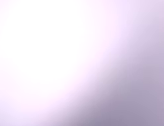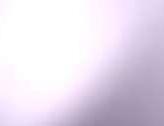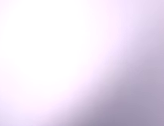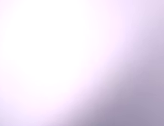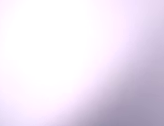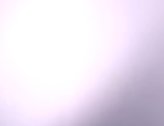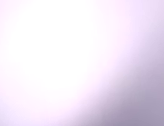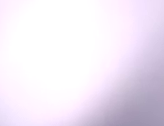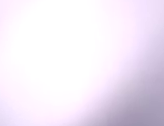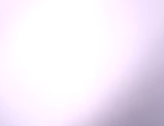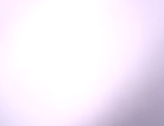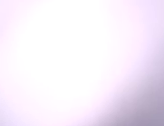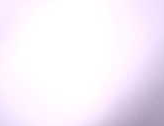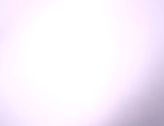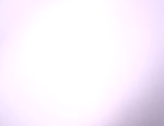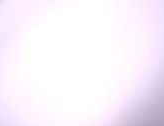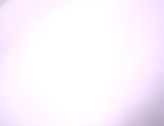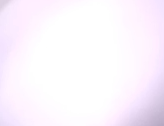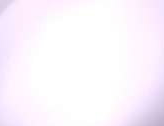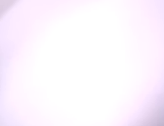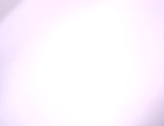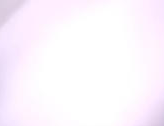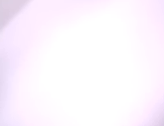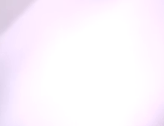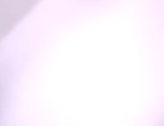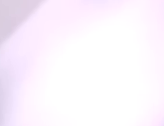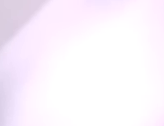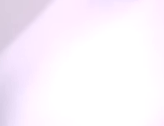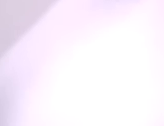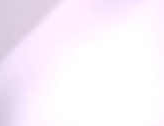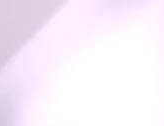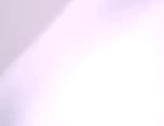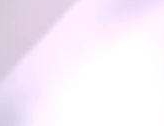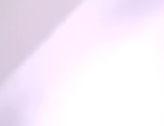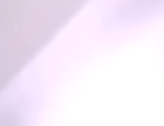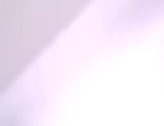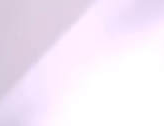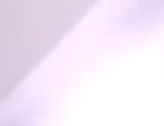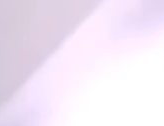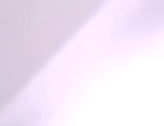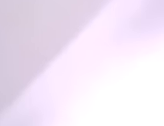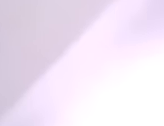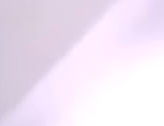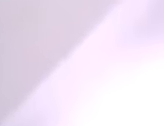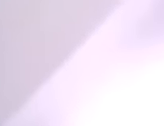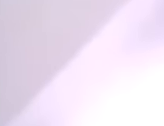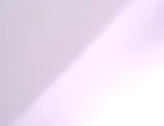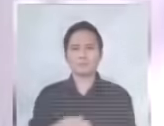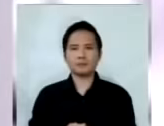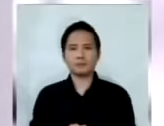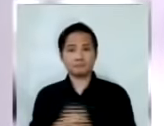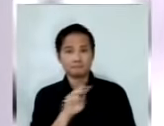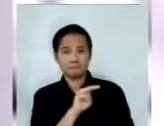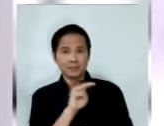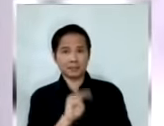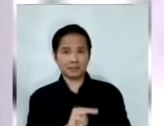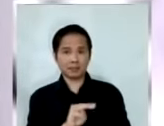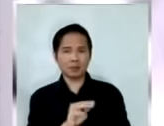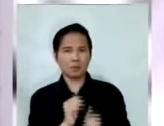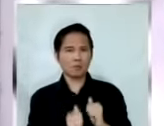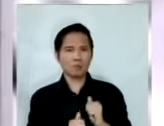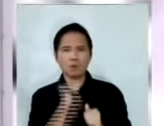ng lockdown sa Metro Manila. Sa lahat ng mga rehiyon, Metro Manila pa rin ang may pinakamaraming kaso